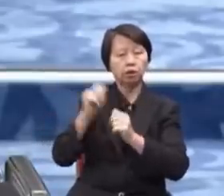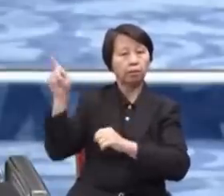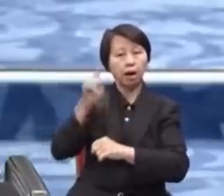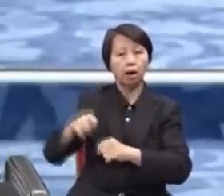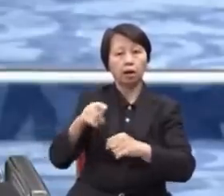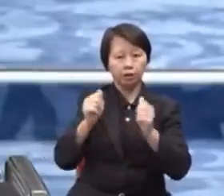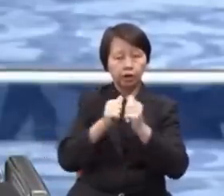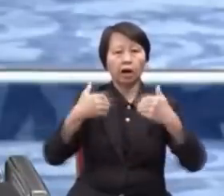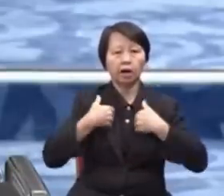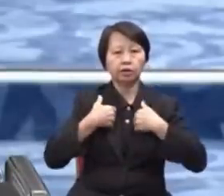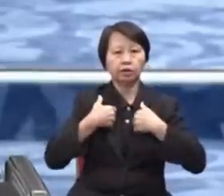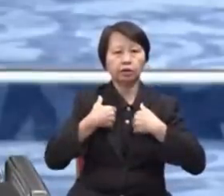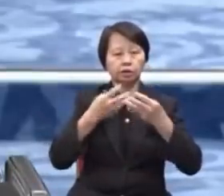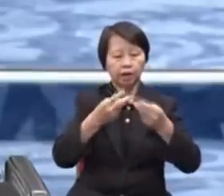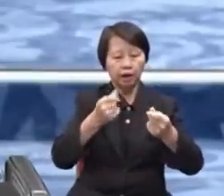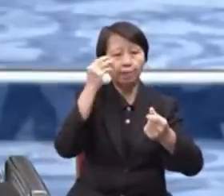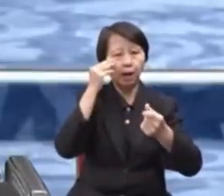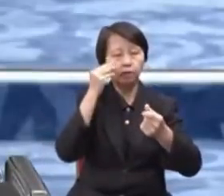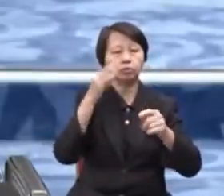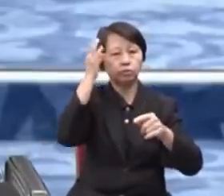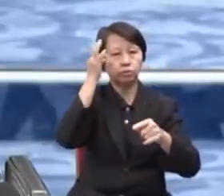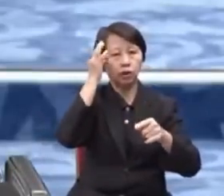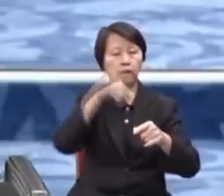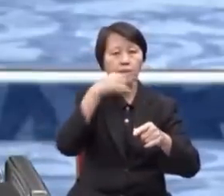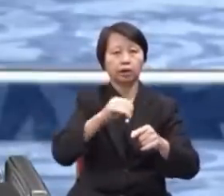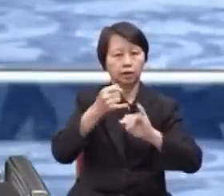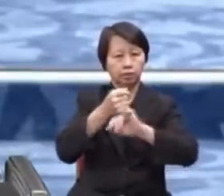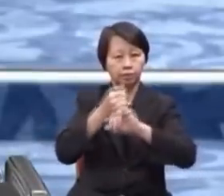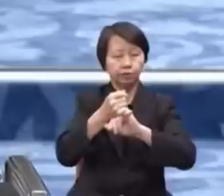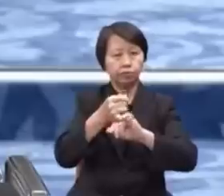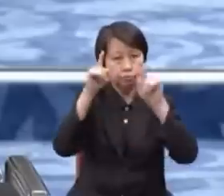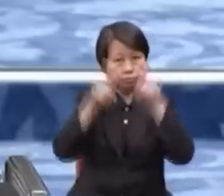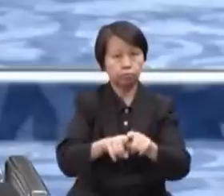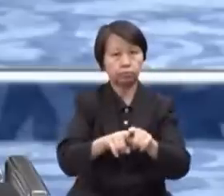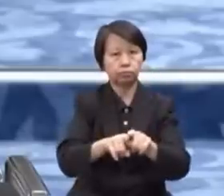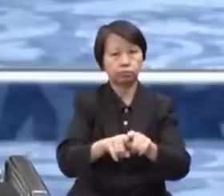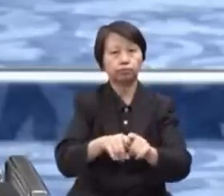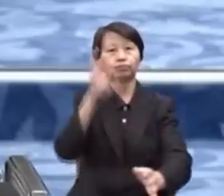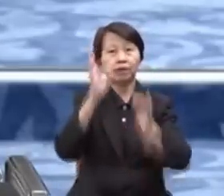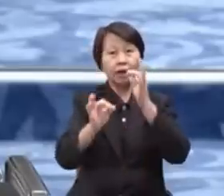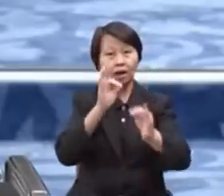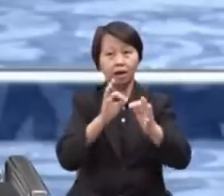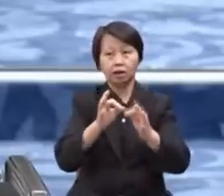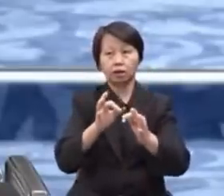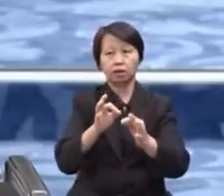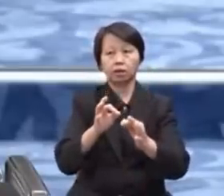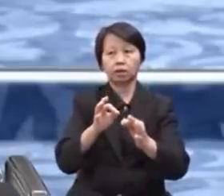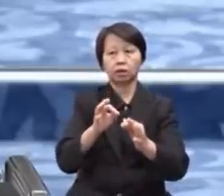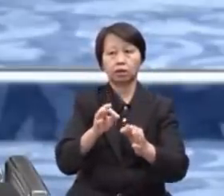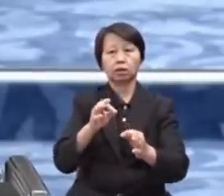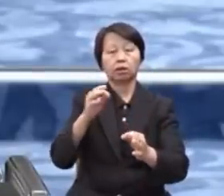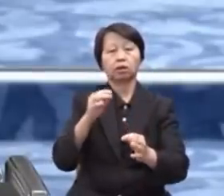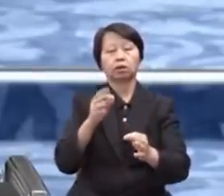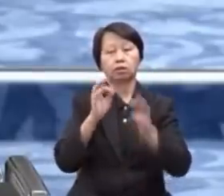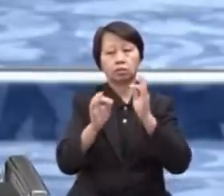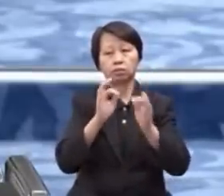Tanah Melayu dan perjanjian yang diperkenal kalaupun satu permohonan